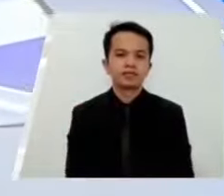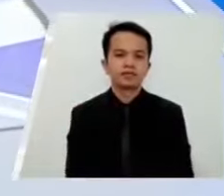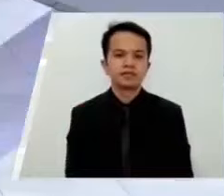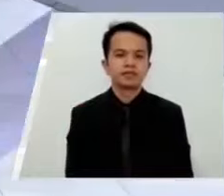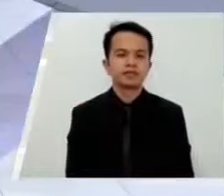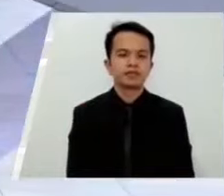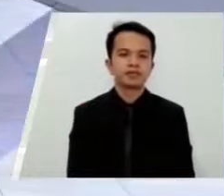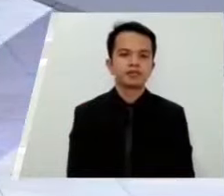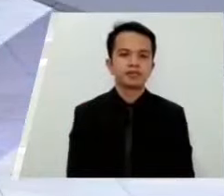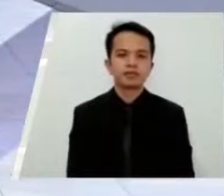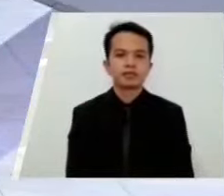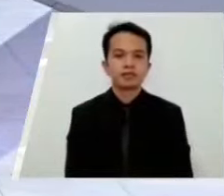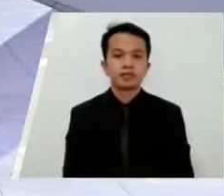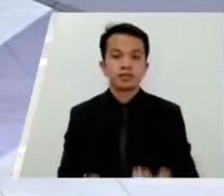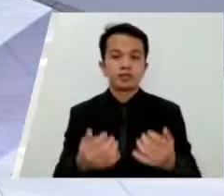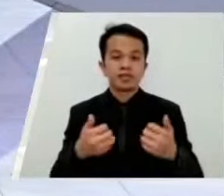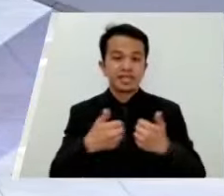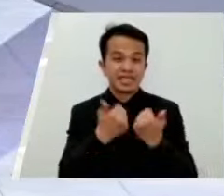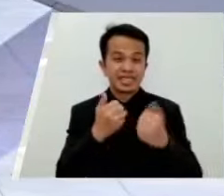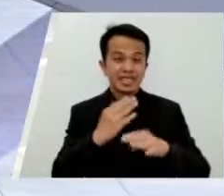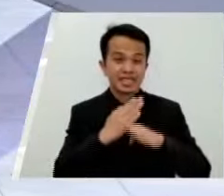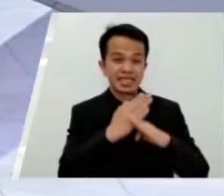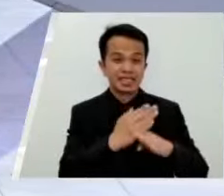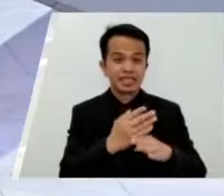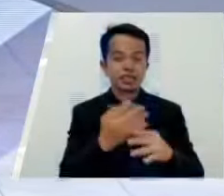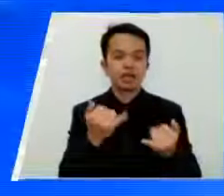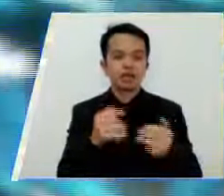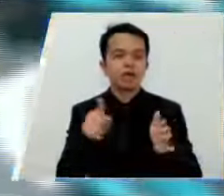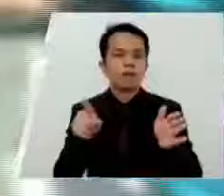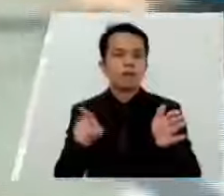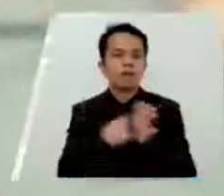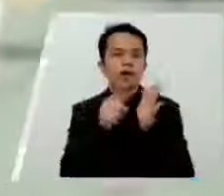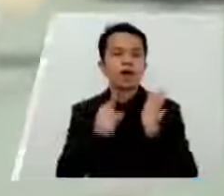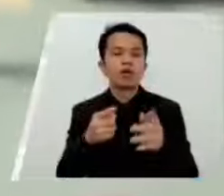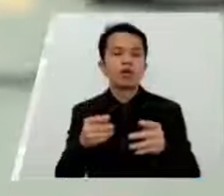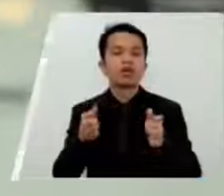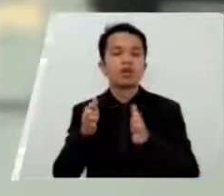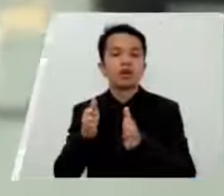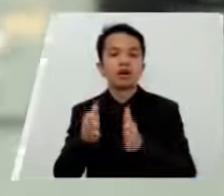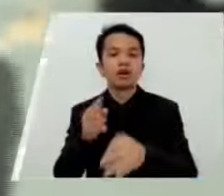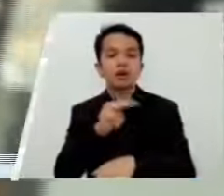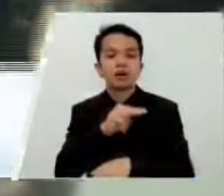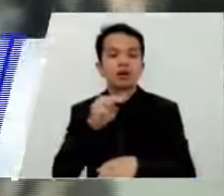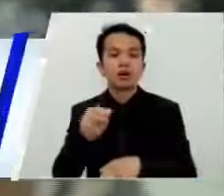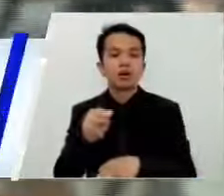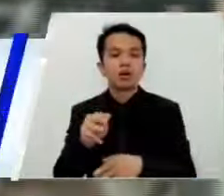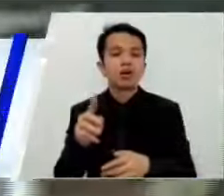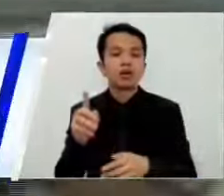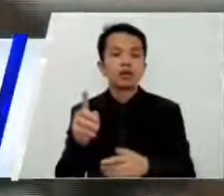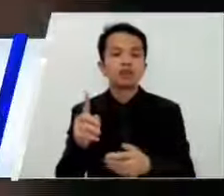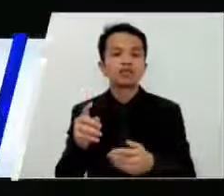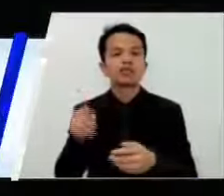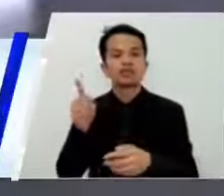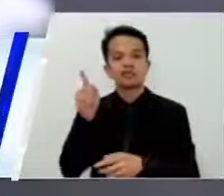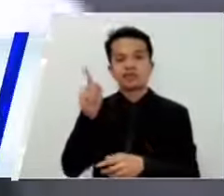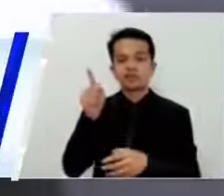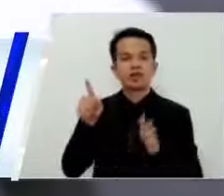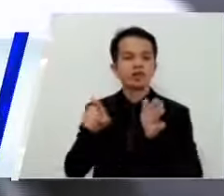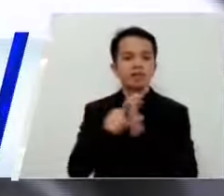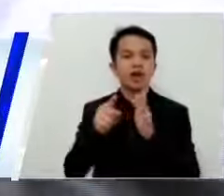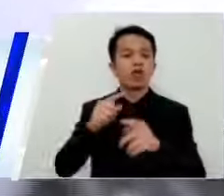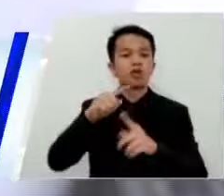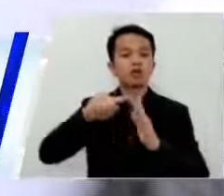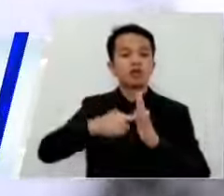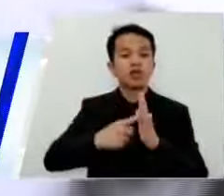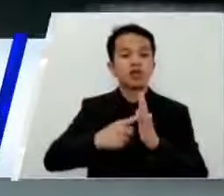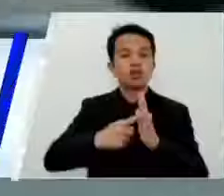Para iwas aksidente, ilang sasakyan ang bawal na sa mga pangunahing kalsada sa Metro Manila simula April 15. Hindi lang